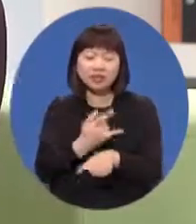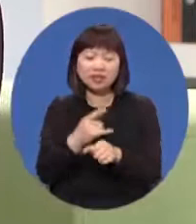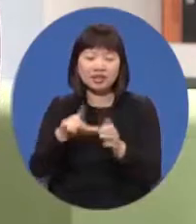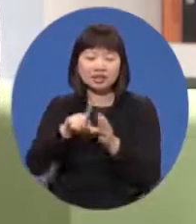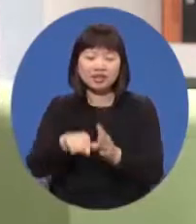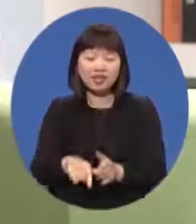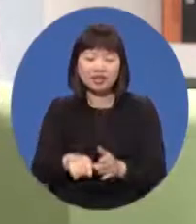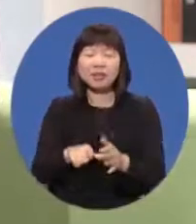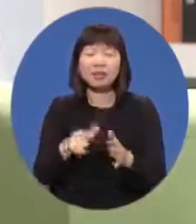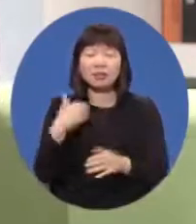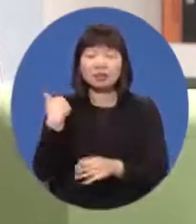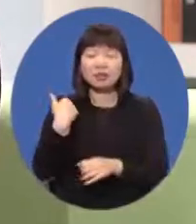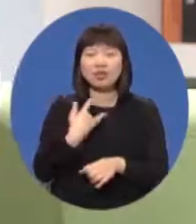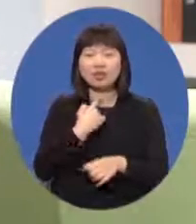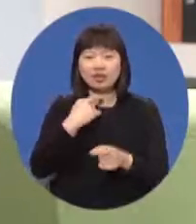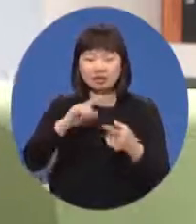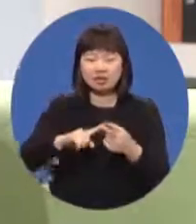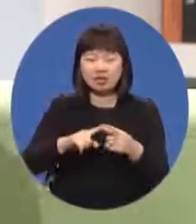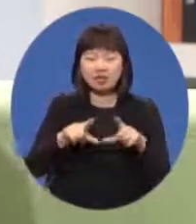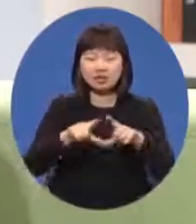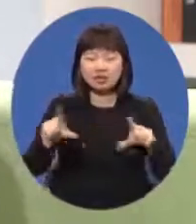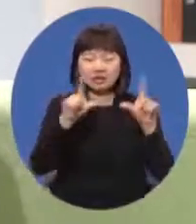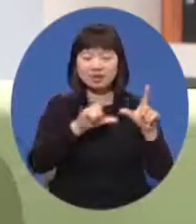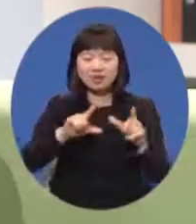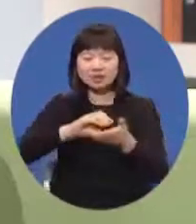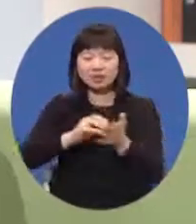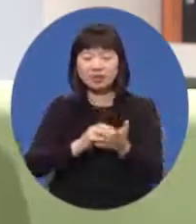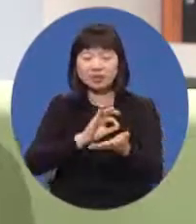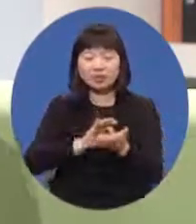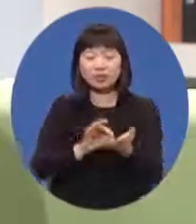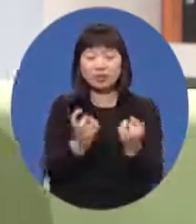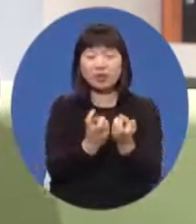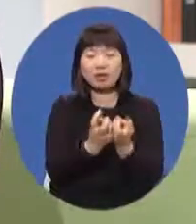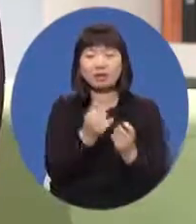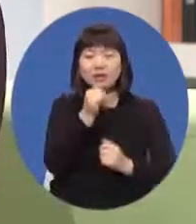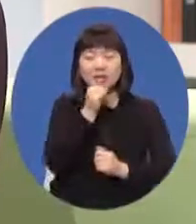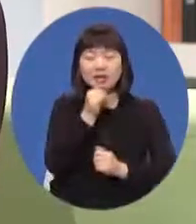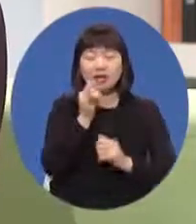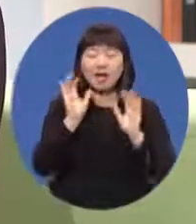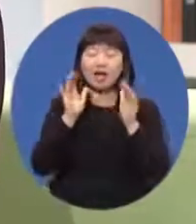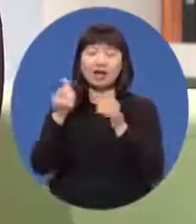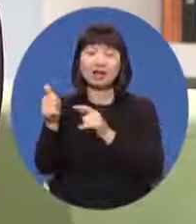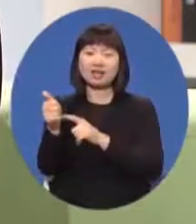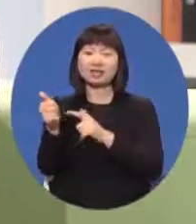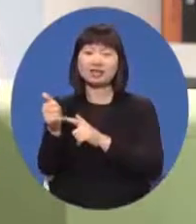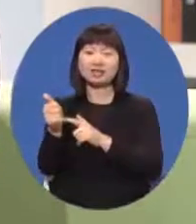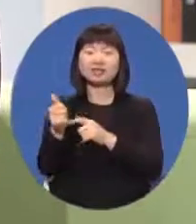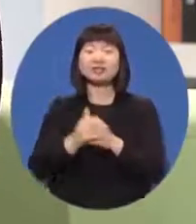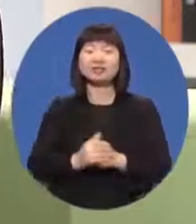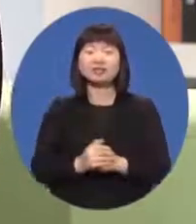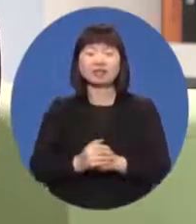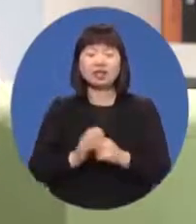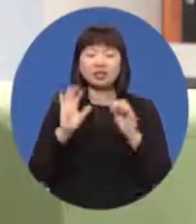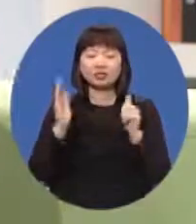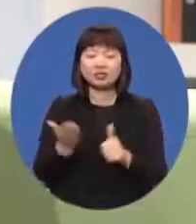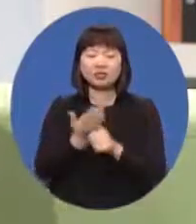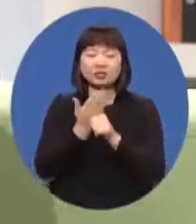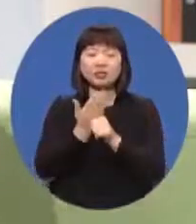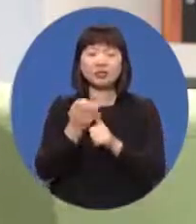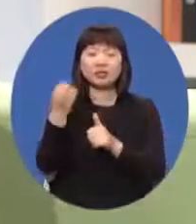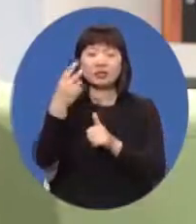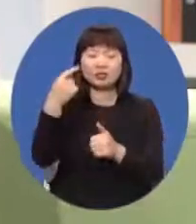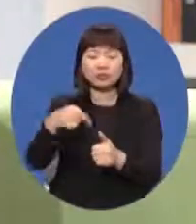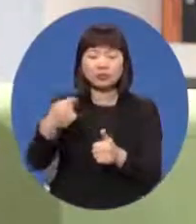네. 몰랐던 네. 그 일상생활에 그 적용하는 방법들 있잖아요. 네. 아이를 뭐 육아나